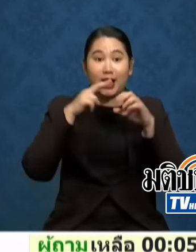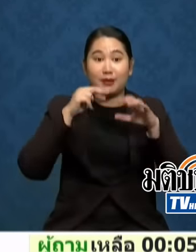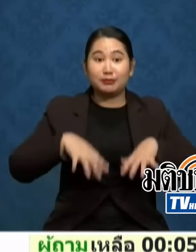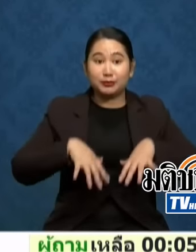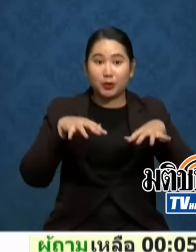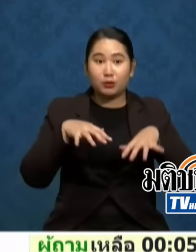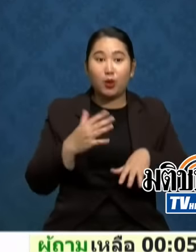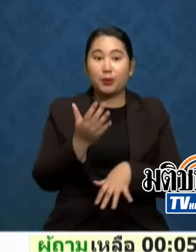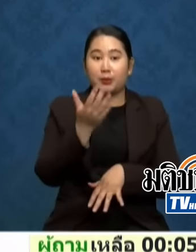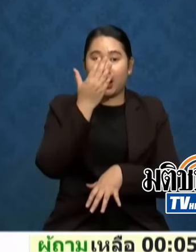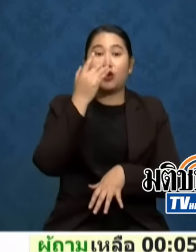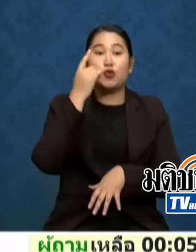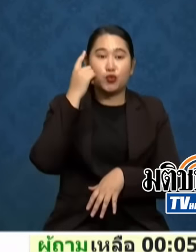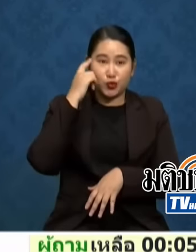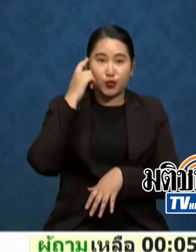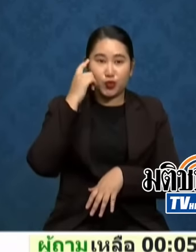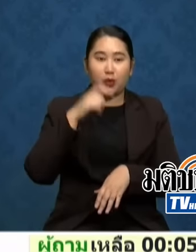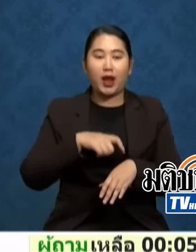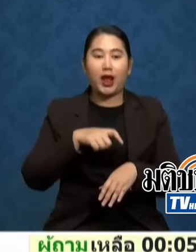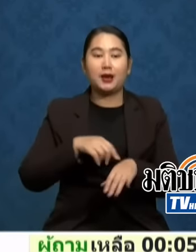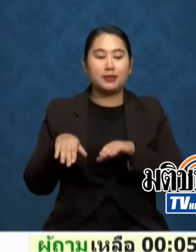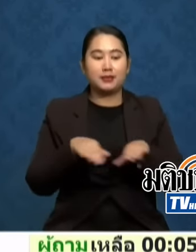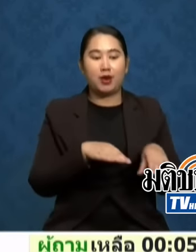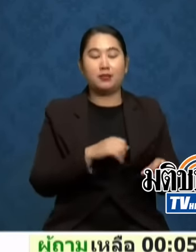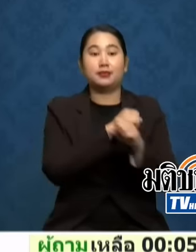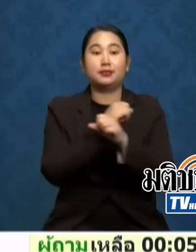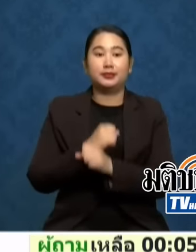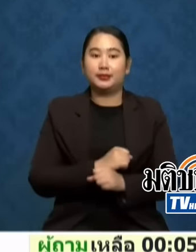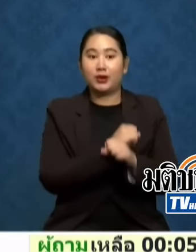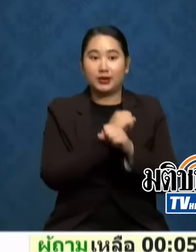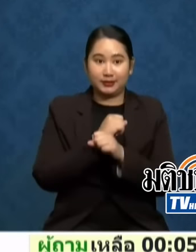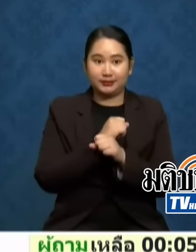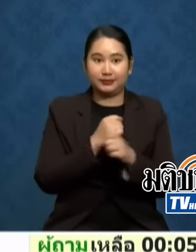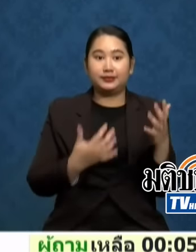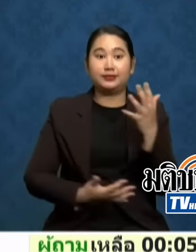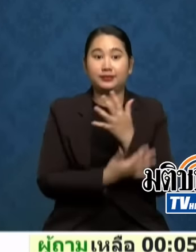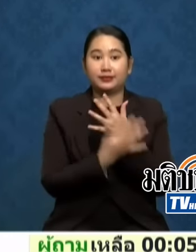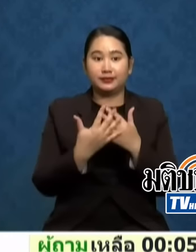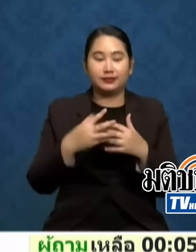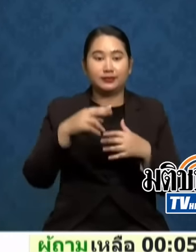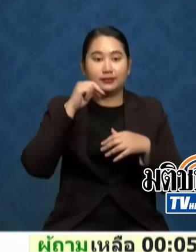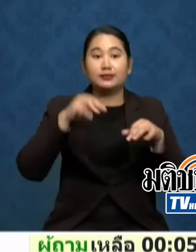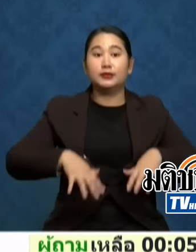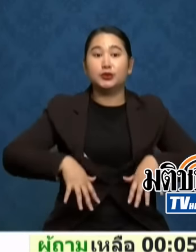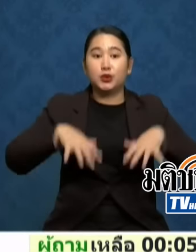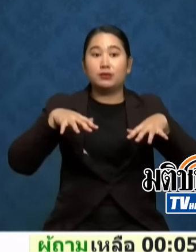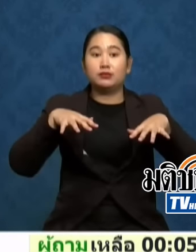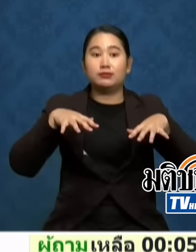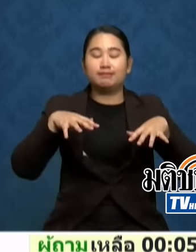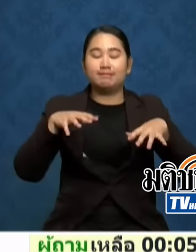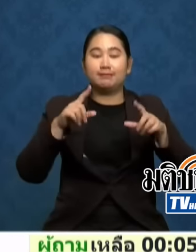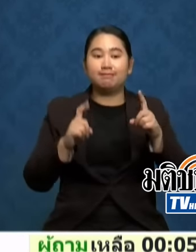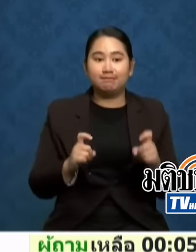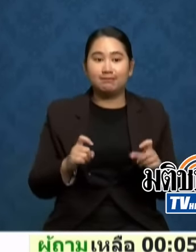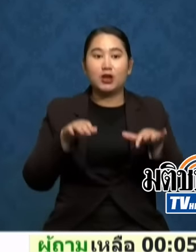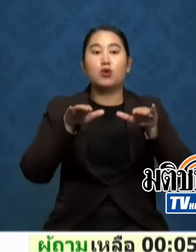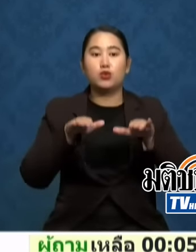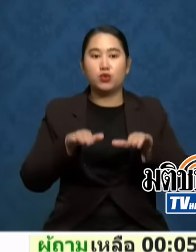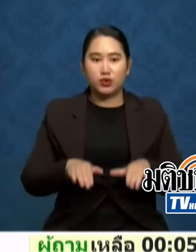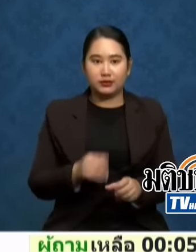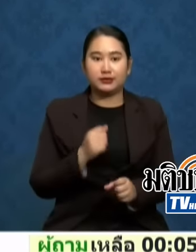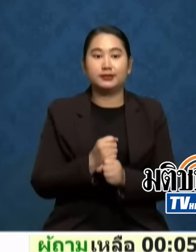ที่มีเวลาเพียงพอในการป้องกันเนี่ยนะครับโอกาสที่จะก่อเกิดความรุนแรงลดการสูญเสียเนี่ยมันก็ได้มากก